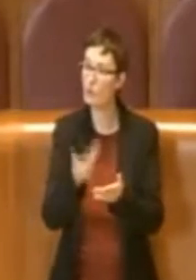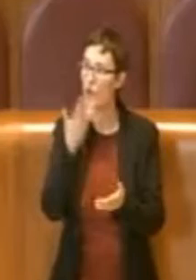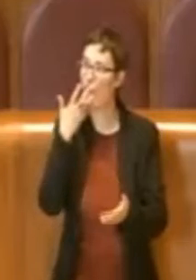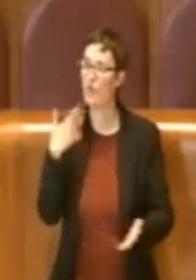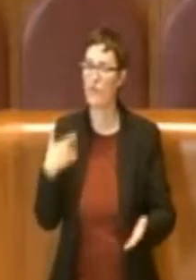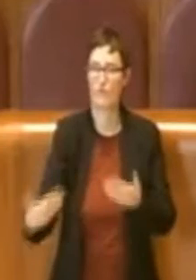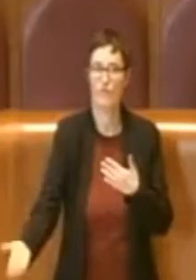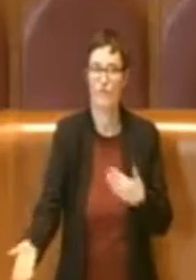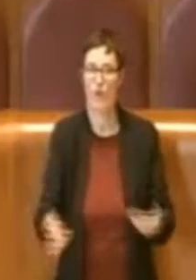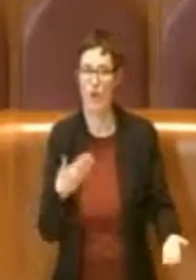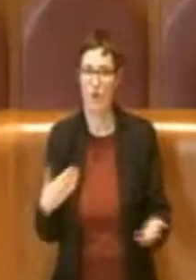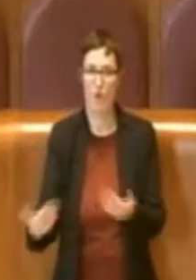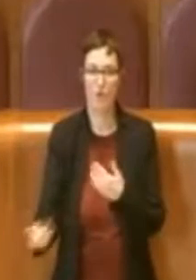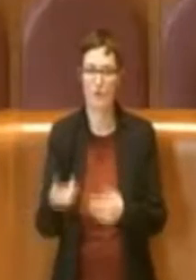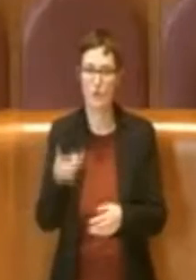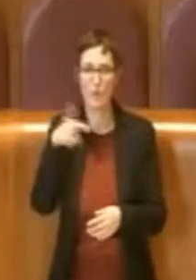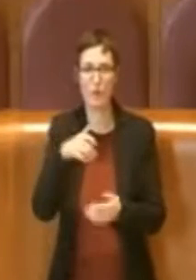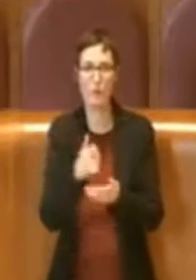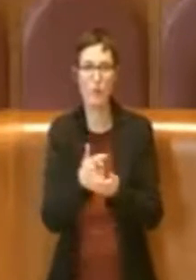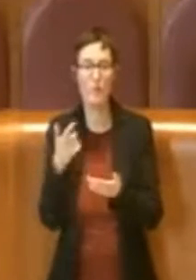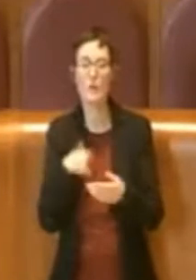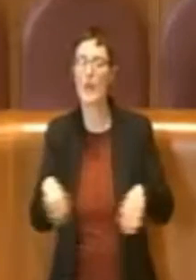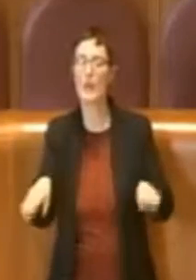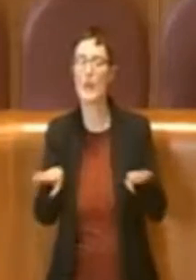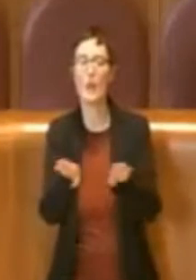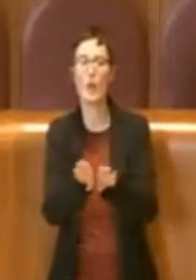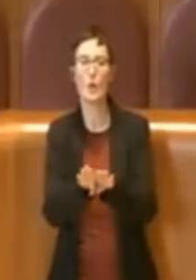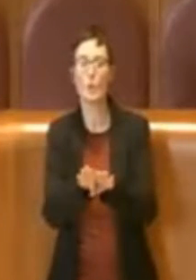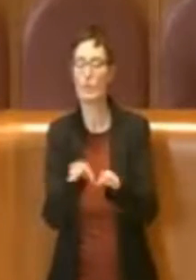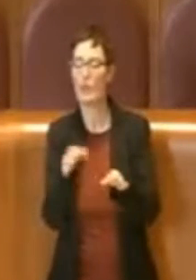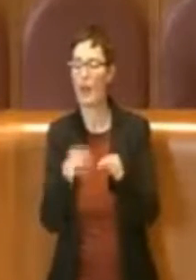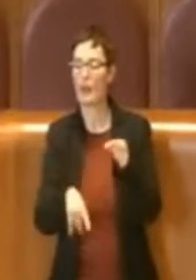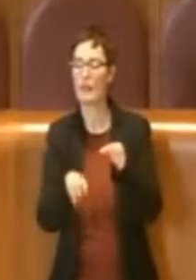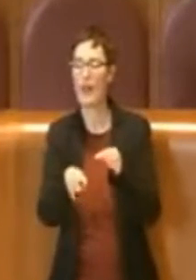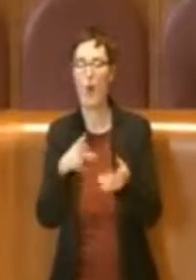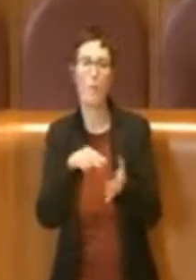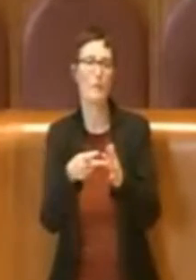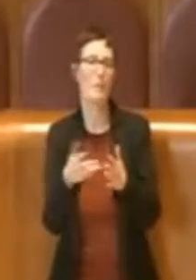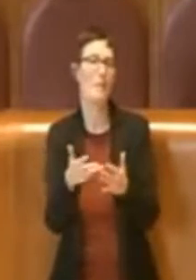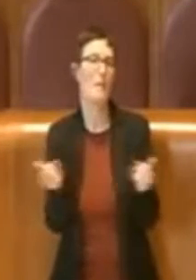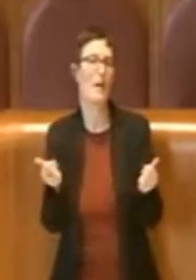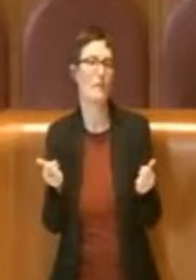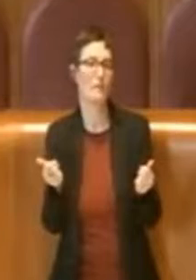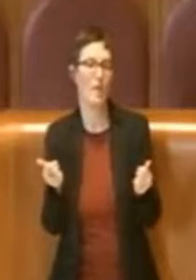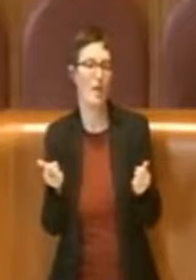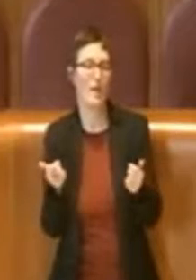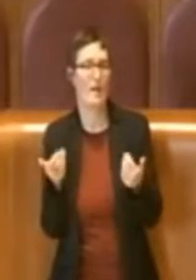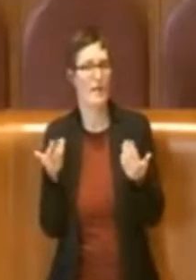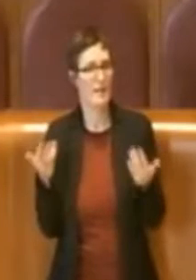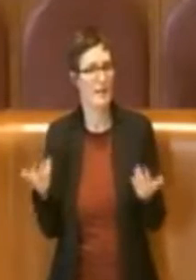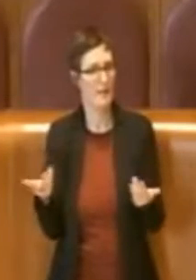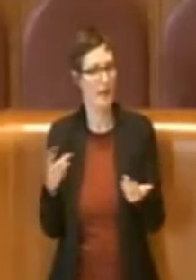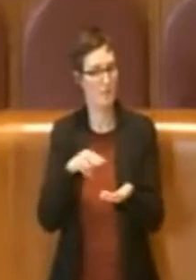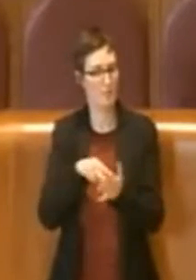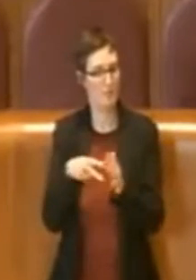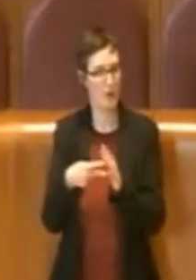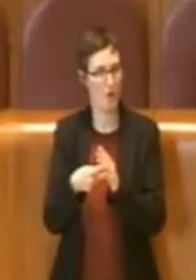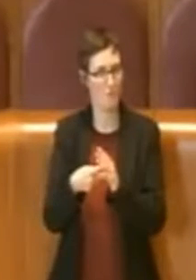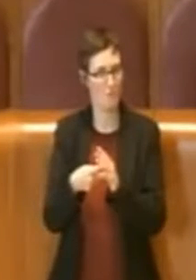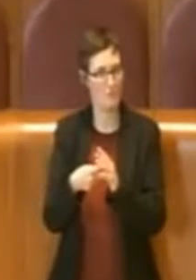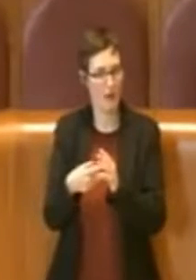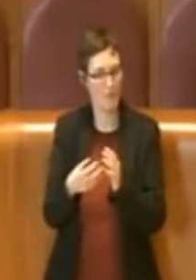chiudere il prima possibile e togliere il problema allora questo problema non l'abbiamo creato noi